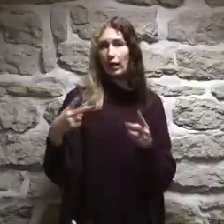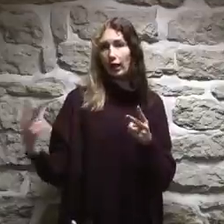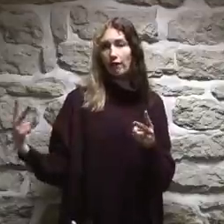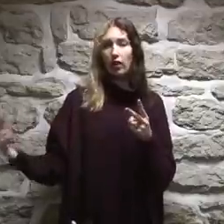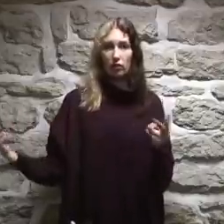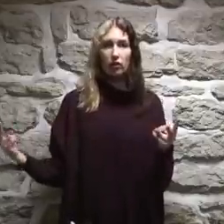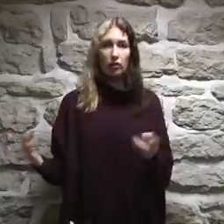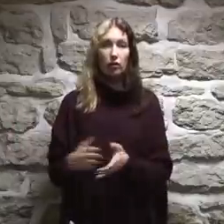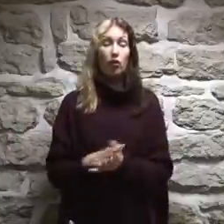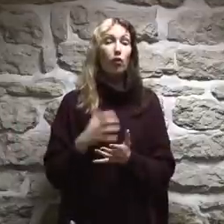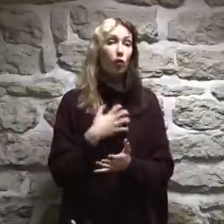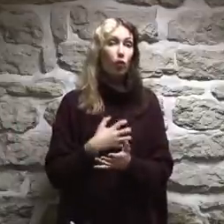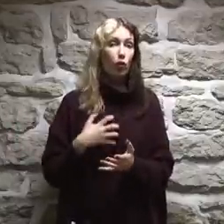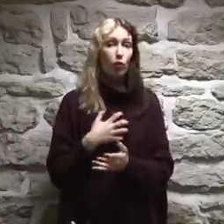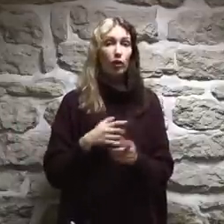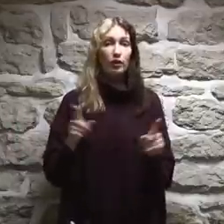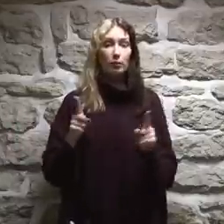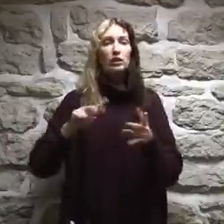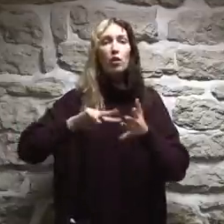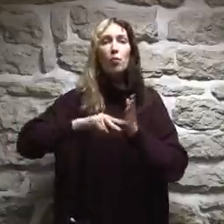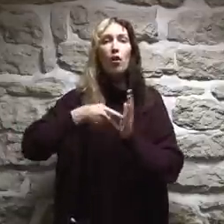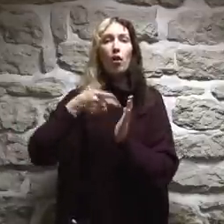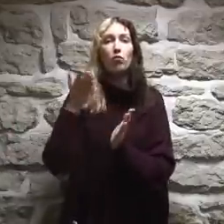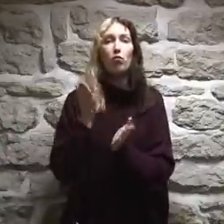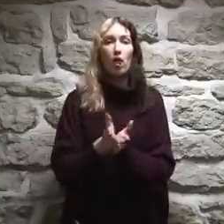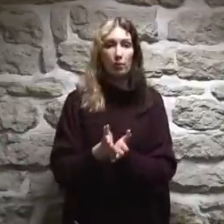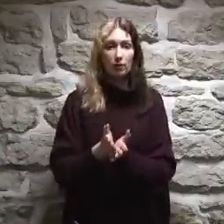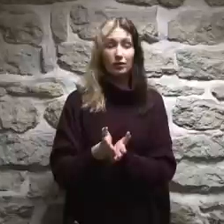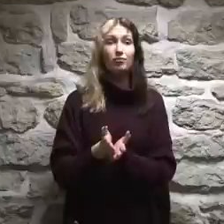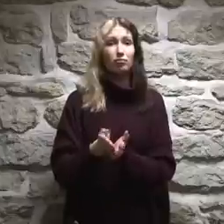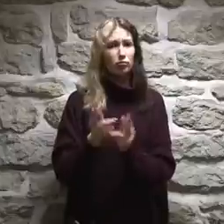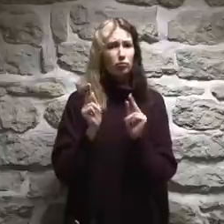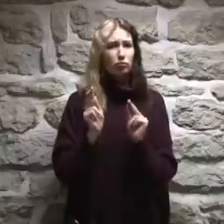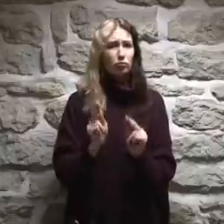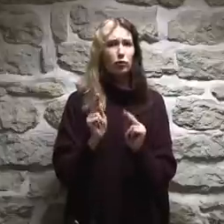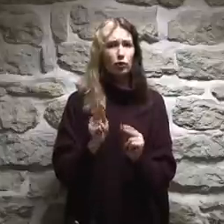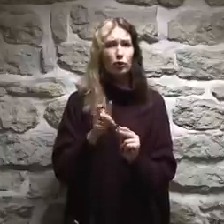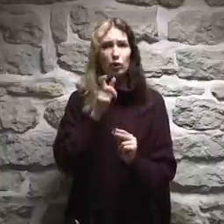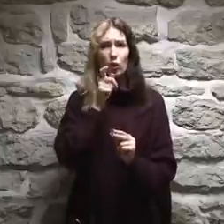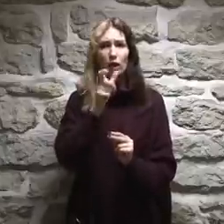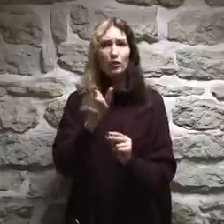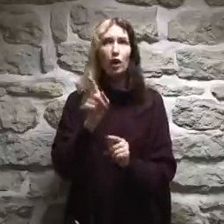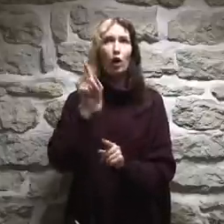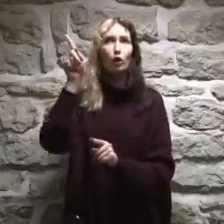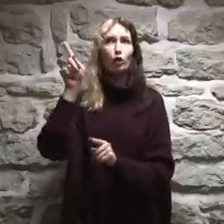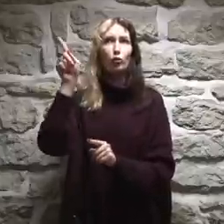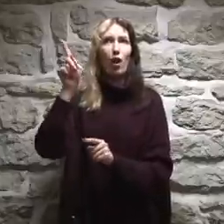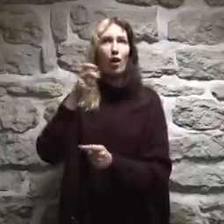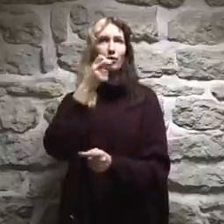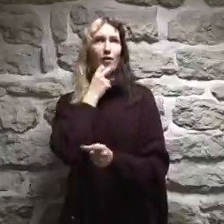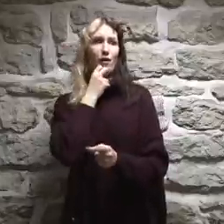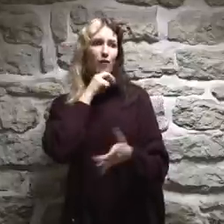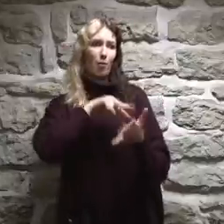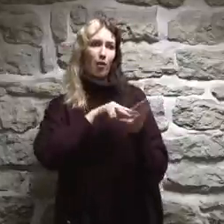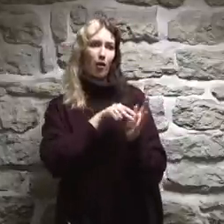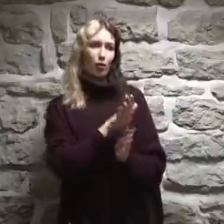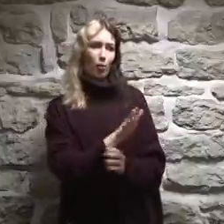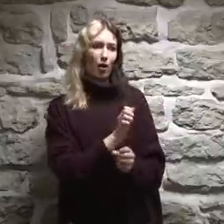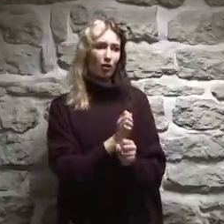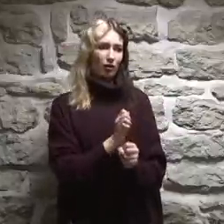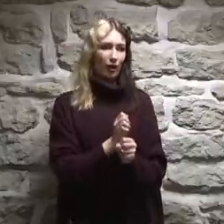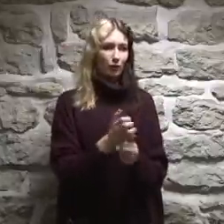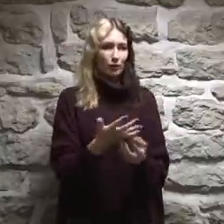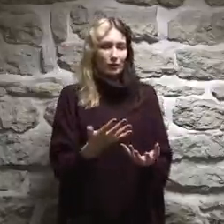et oluline on see, et meil on olemas plaan. Loomulikult öeldakse ka, et jumalad naeravad, kui inimesed teevad plaane, aga parem, kui on see